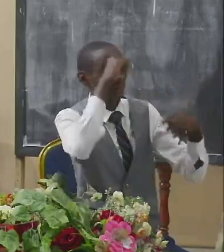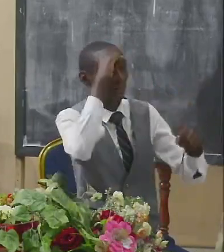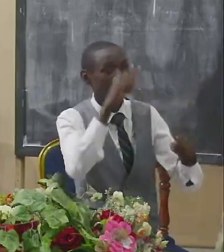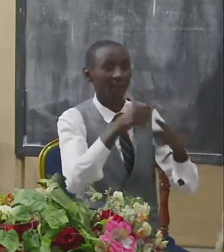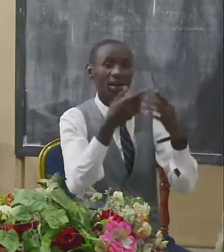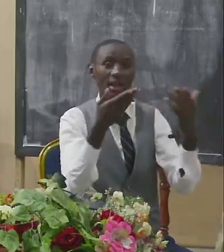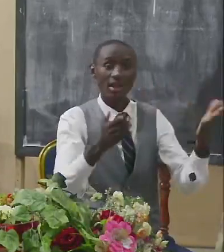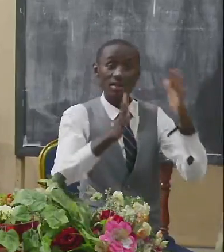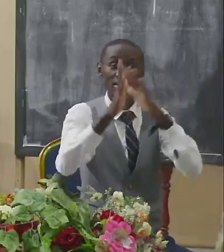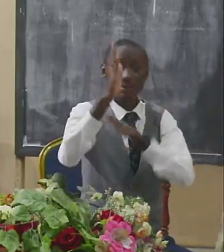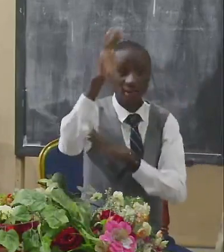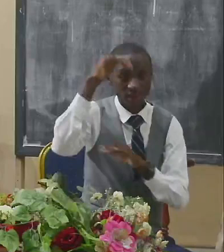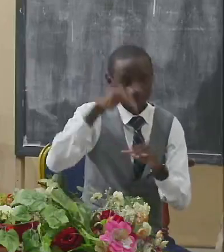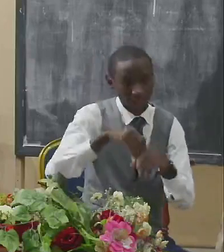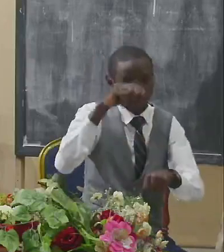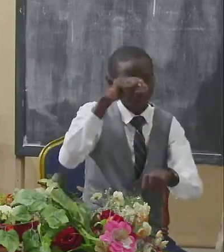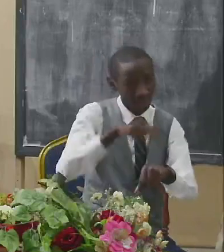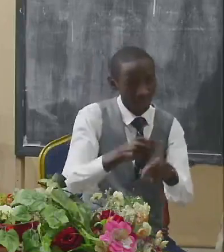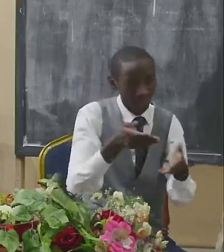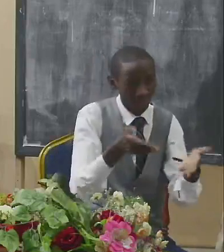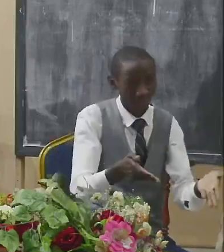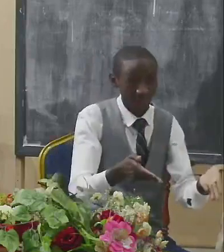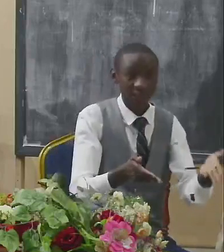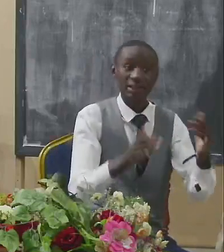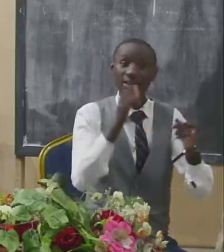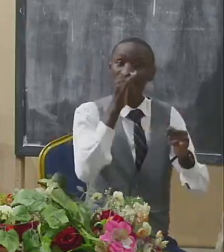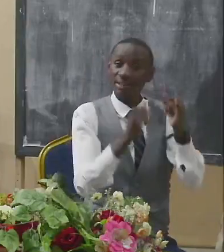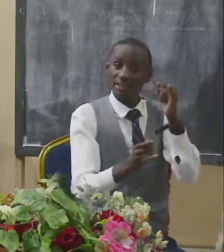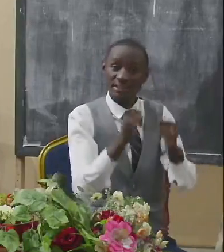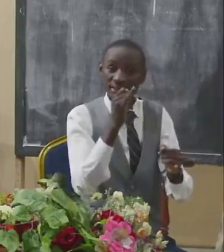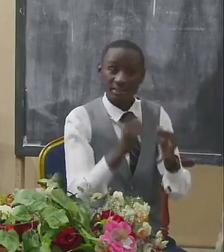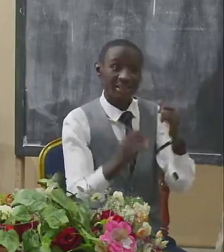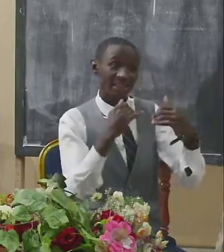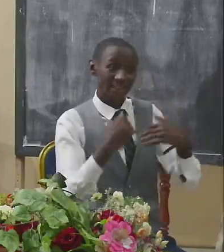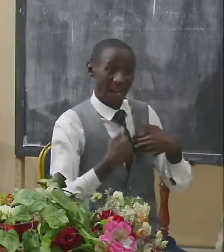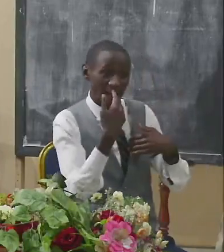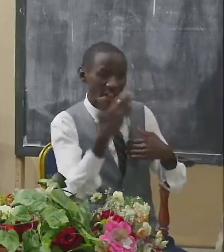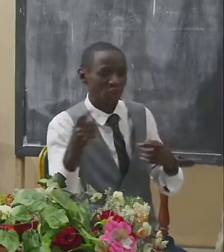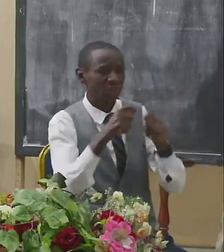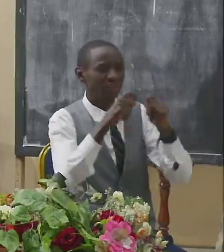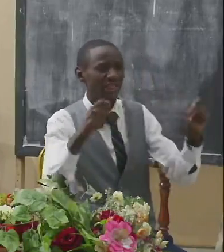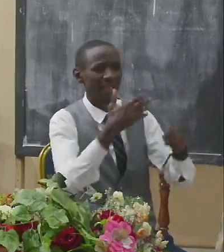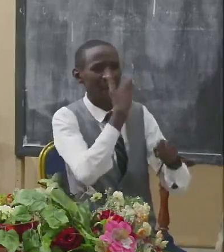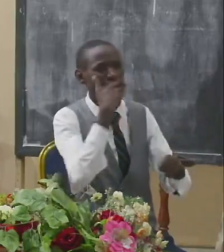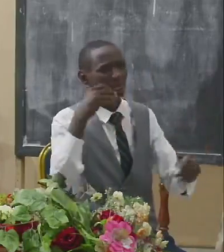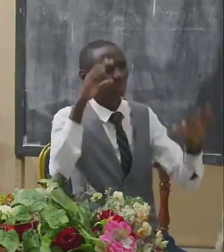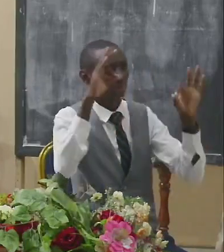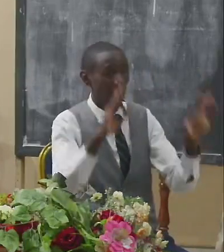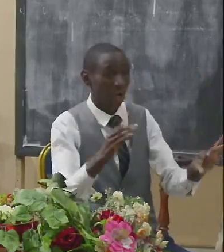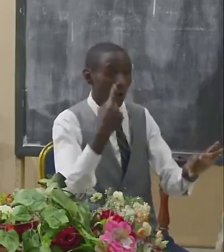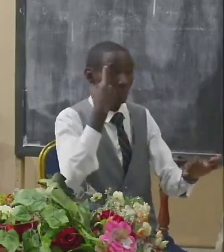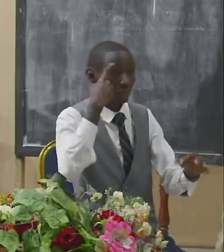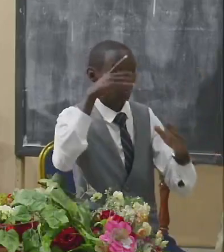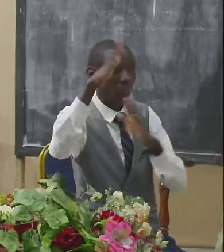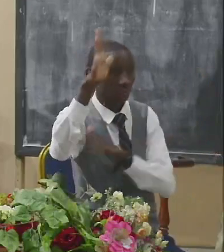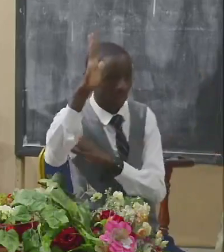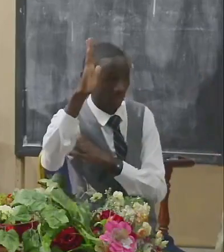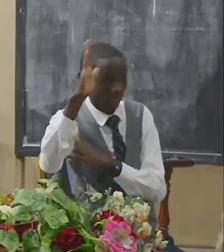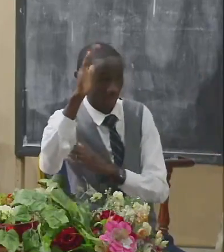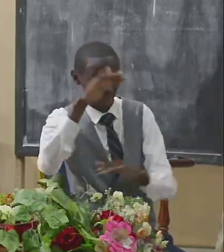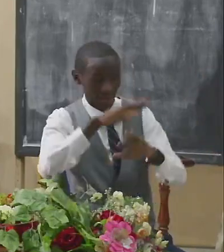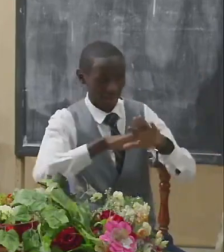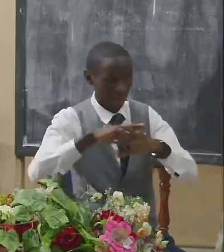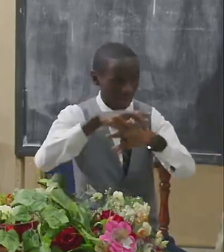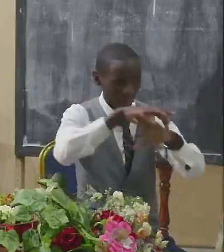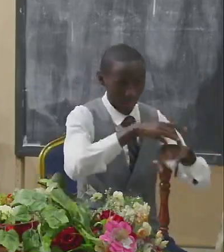ndugu. Dieu en ce moment. Mungu mwa hii wakati. C'est la chose la plus précieuse. Kama kuko kitu kia damani sana. Dieu, kwa Mungu. Sur la